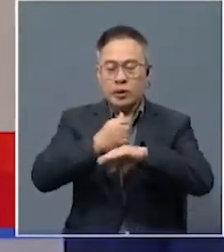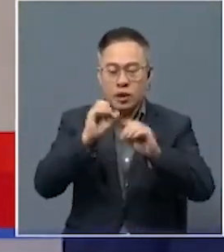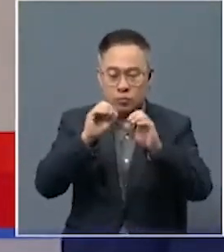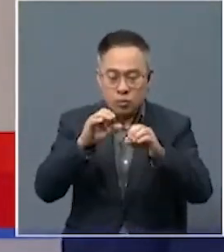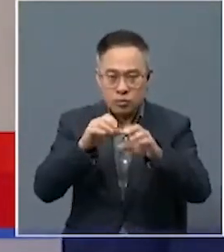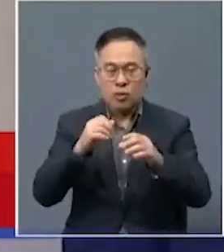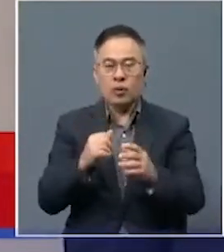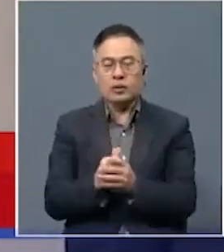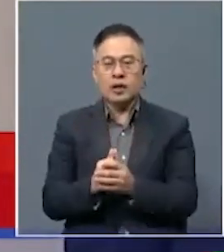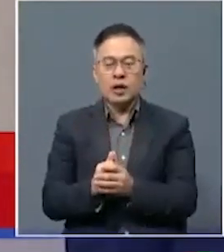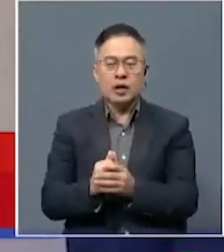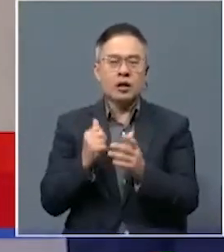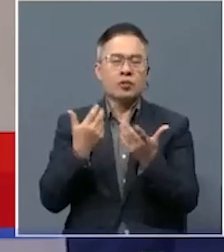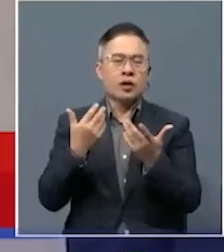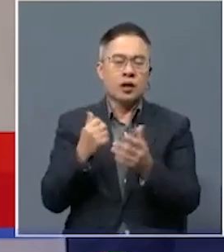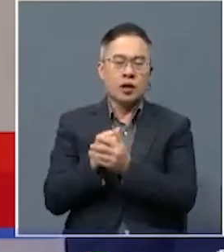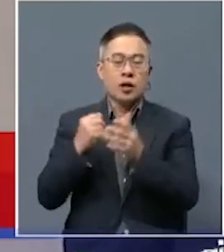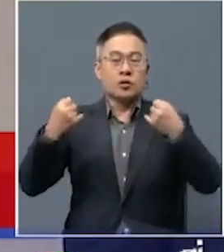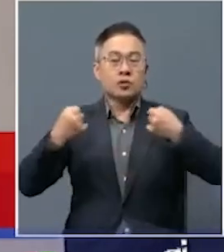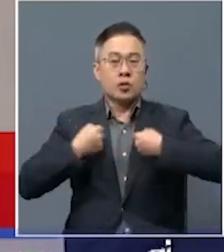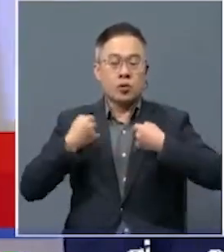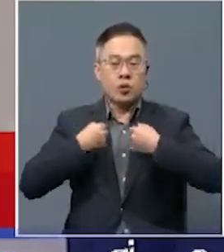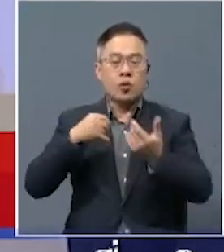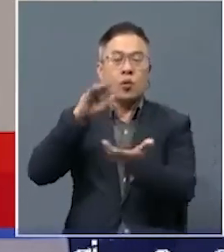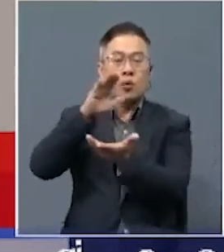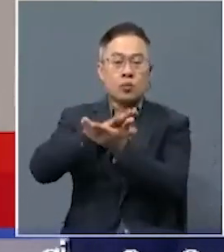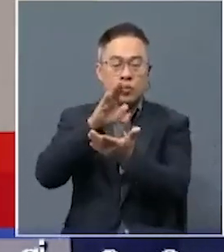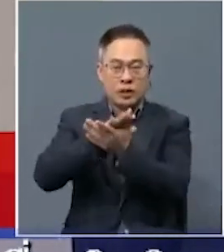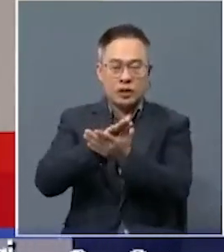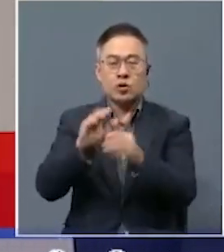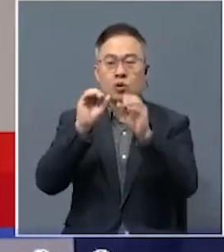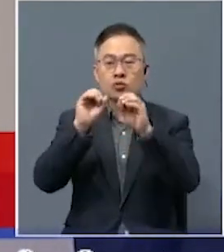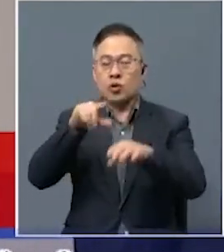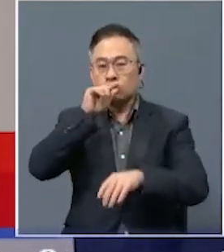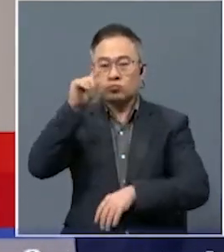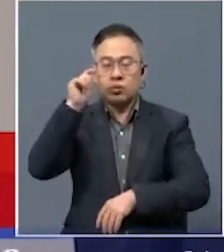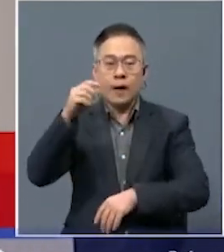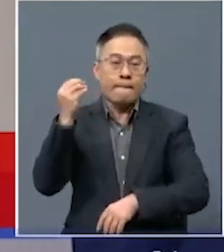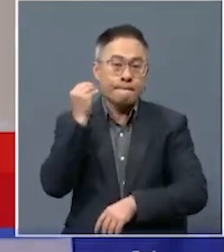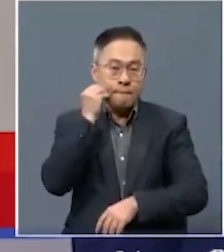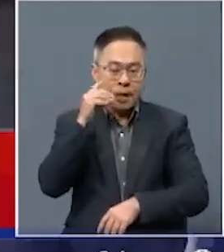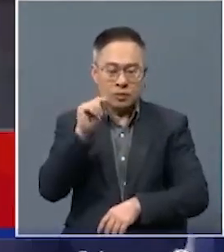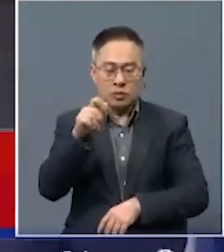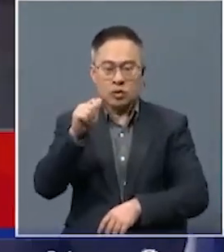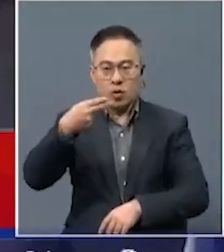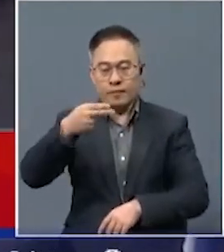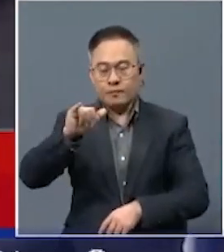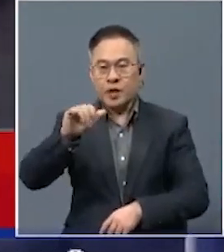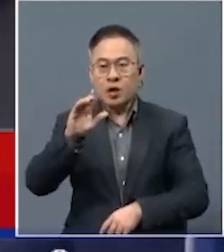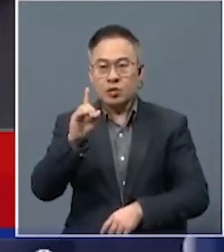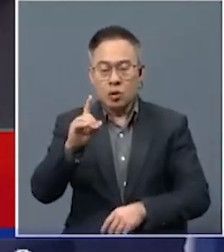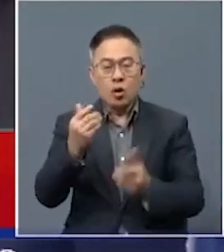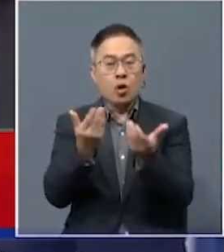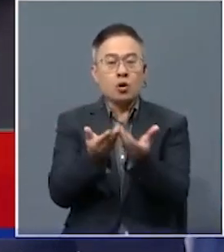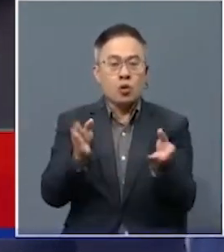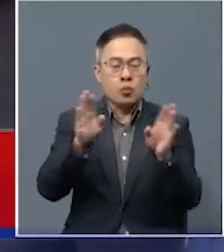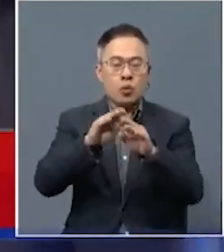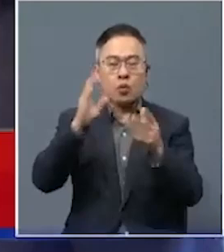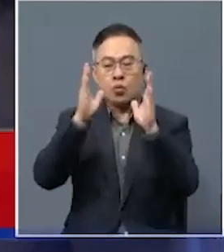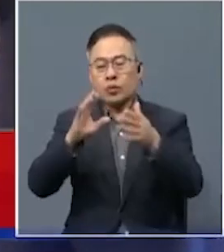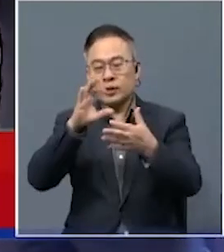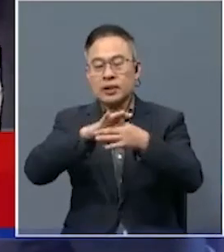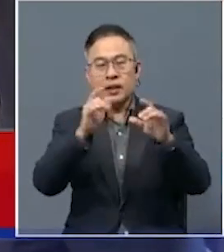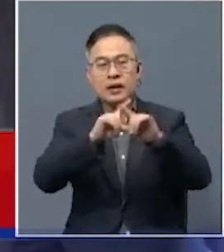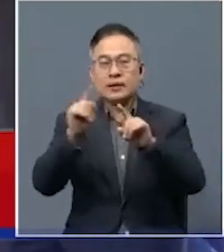รวมถึงแม่ปุ๊กกมลาทองกรประธานโรงเรียนแบดมินตันบ้านทองหยอดแล้วก็ครอบครัวนักกีฬานะครับเข้าพบนาย